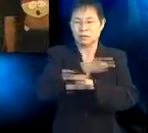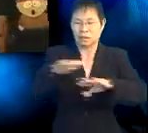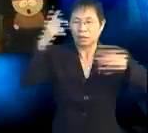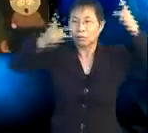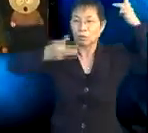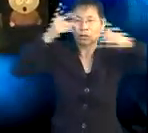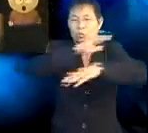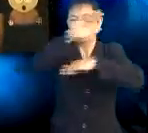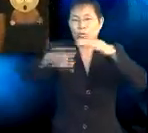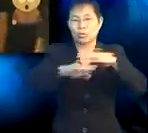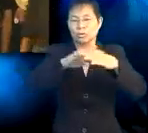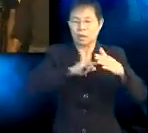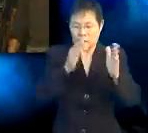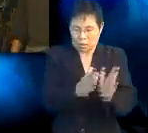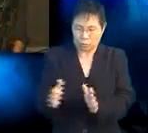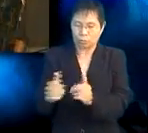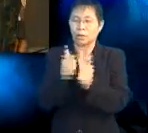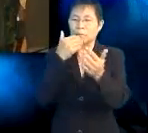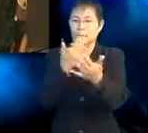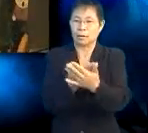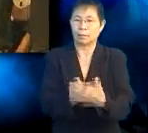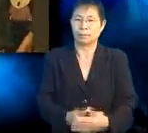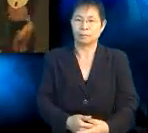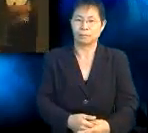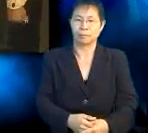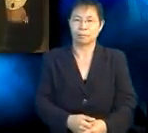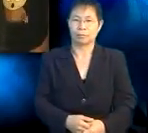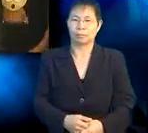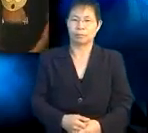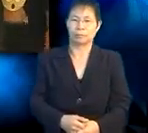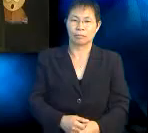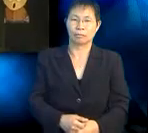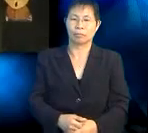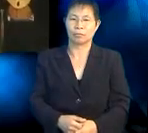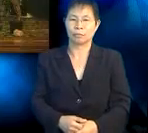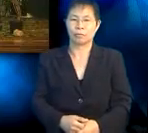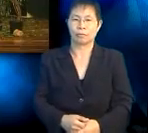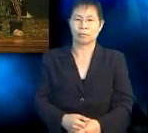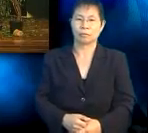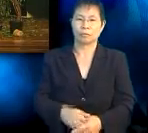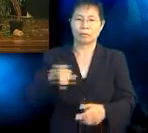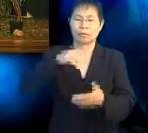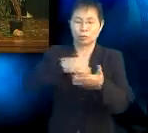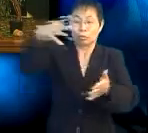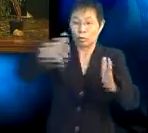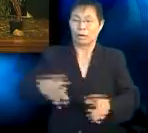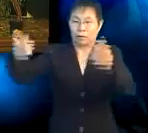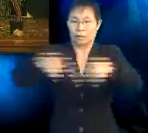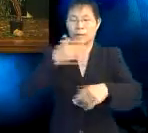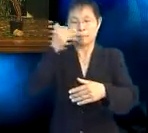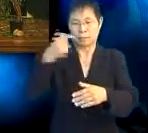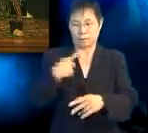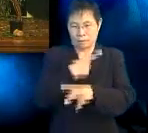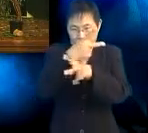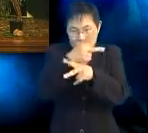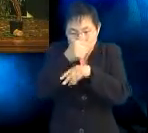Semuanya telah kami atur dengan baik. Ha! Itu pun si jutawan itu datang. Aku rasa lebih baik kita bersembunyi.